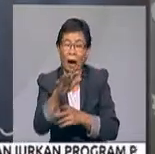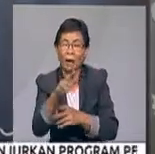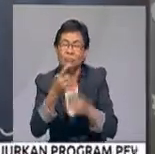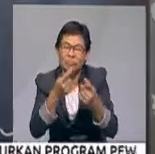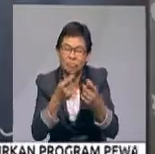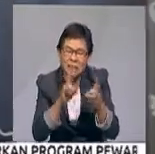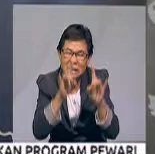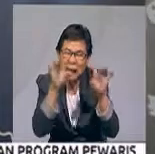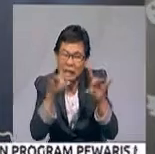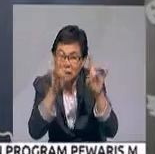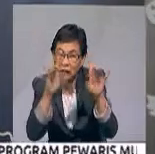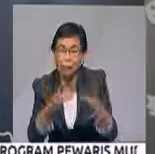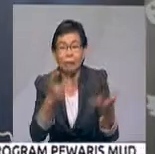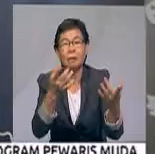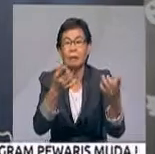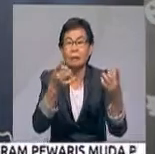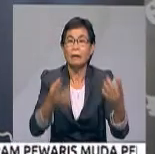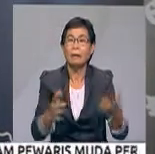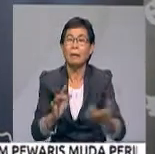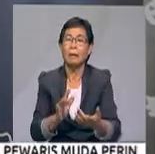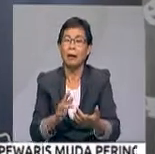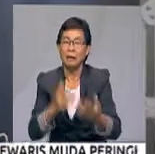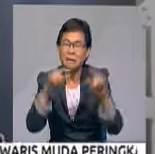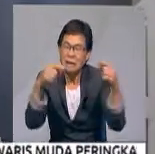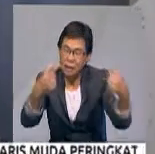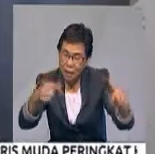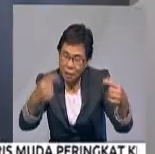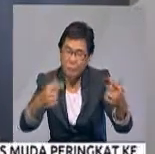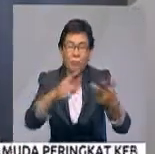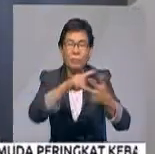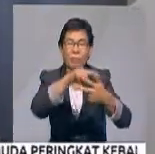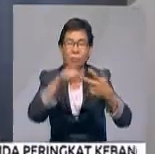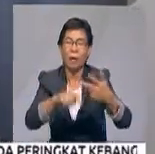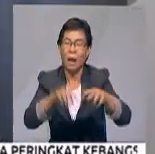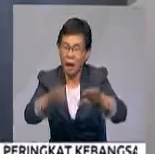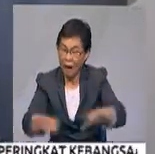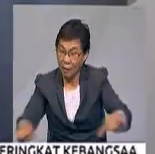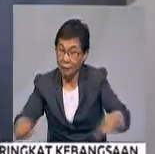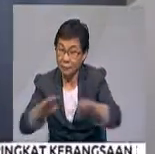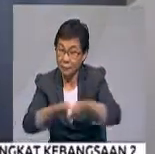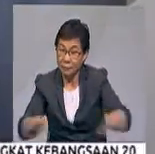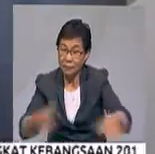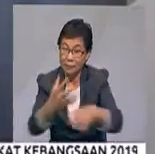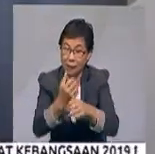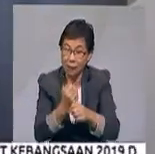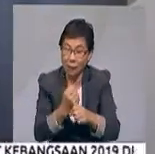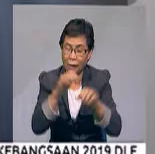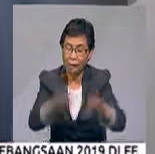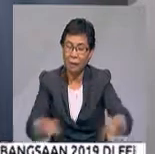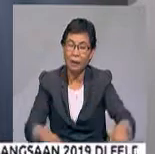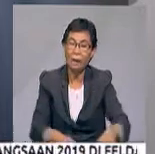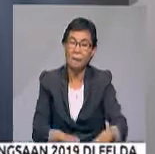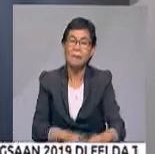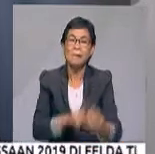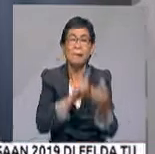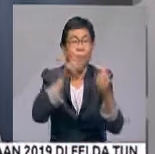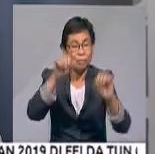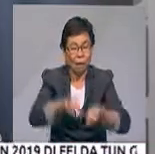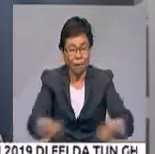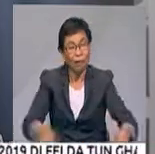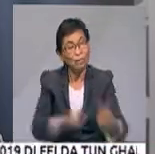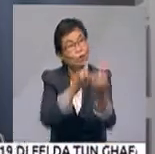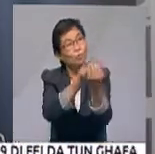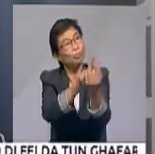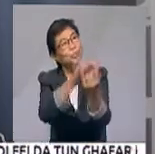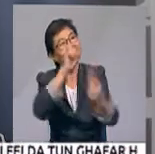juga kita ada Kinect game di mana bukan hanya anak-anak ini dapat menemui dengan dia orang punya kartun